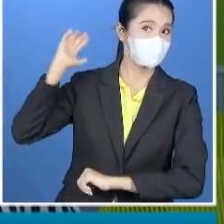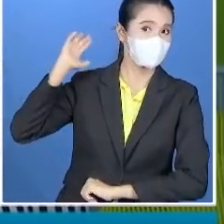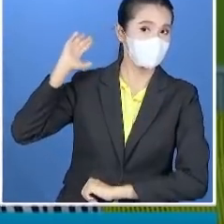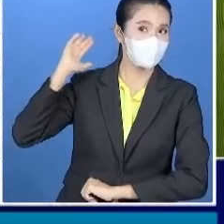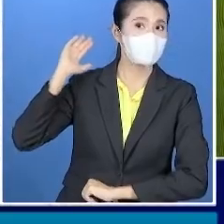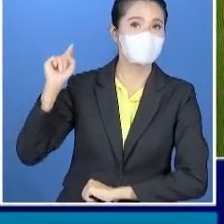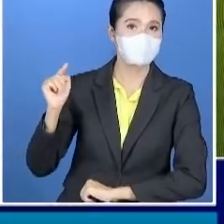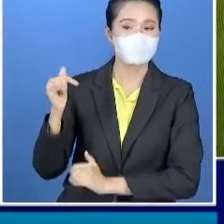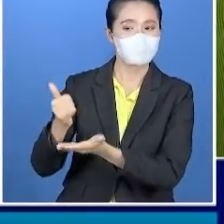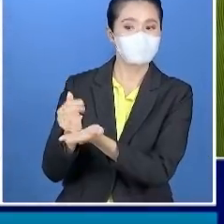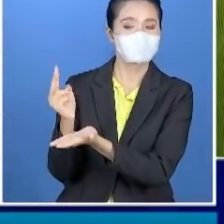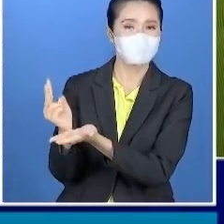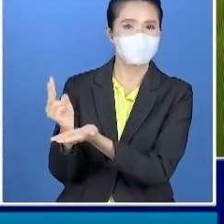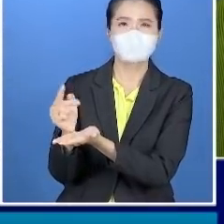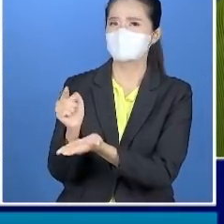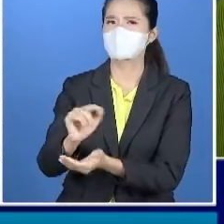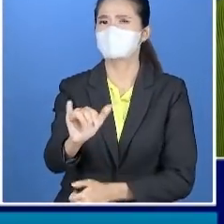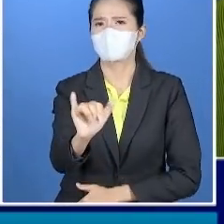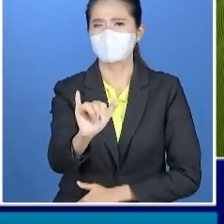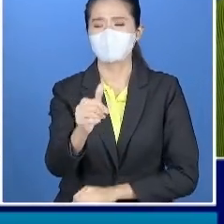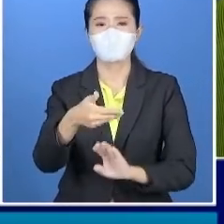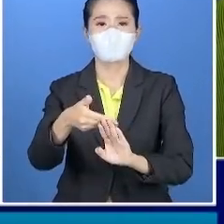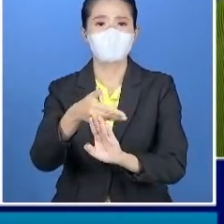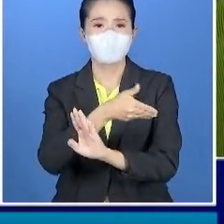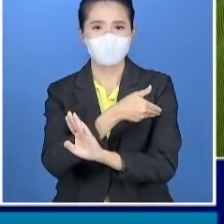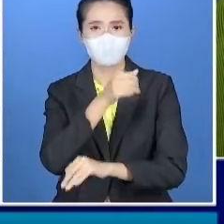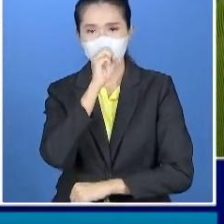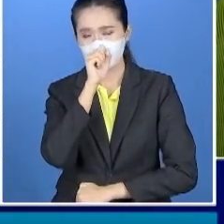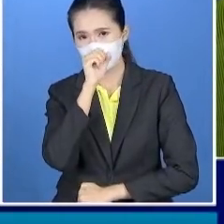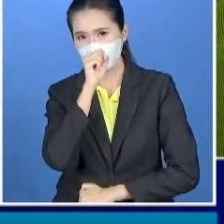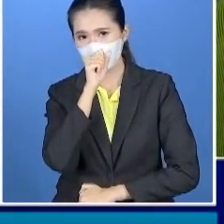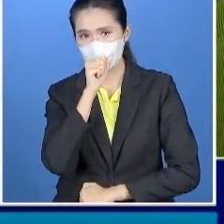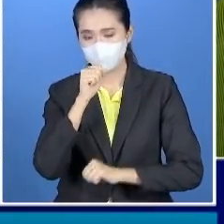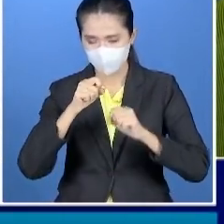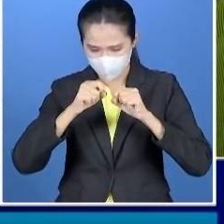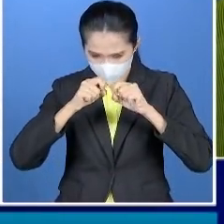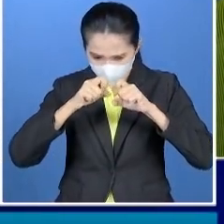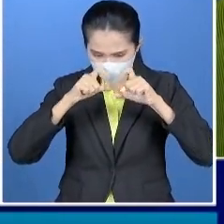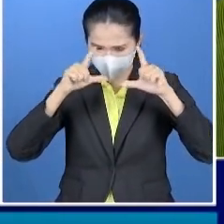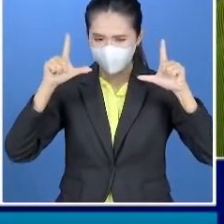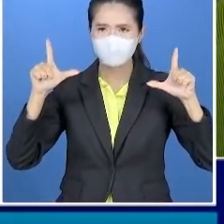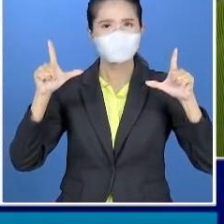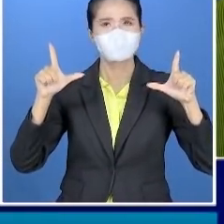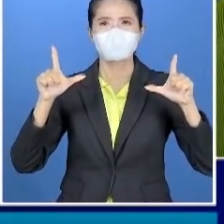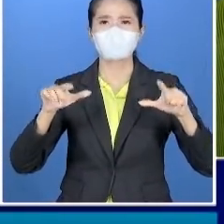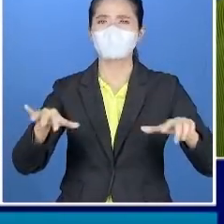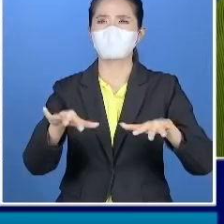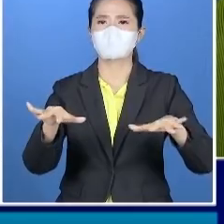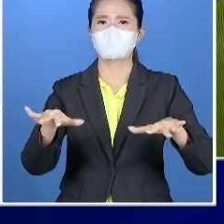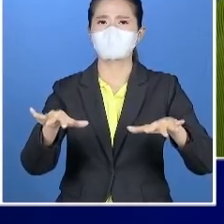น่าจะไม่ตกตรงนี้ก็ไม ่น่าจะยังตรงนี้น่าจะยังเพราะว่าก่อนหน้านี้เรากดซูมดูแล้วอ่ะมันก็ปกตินะ